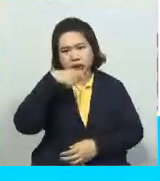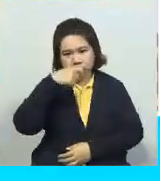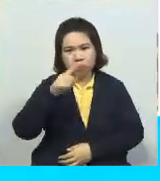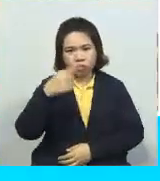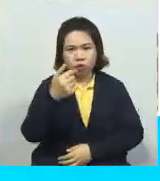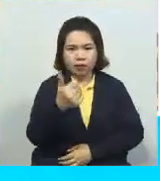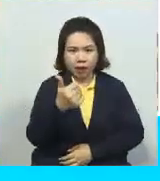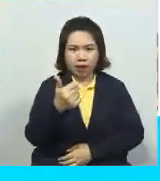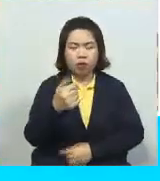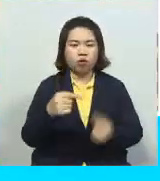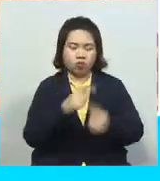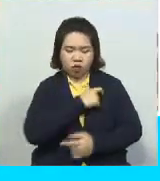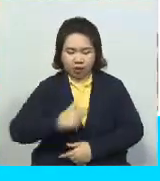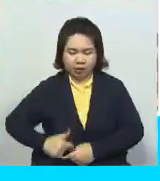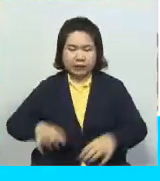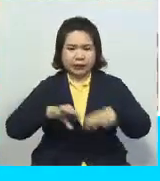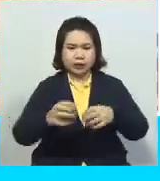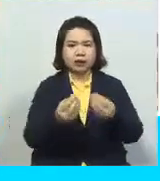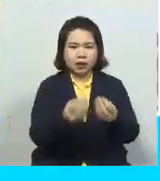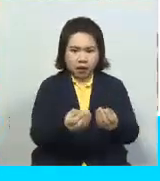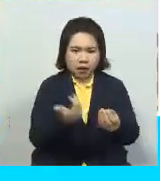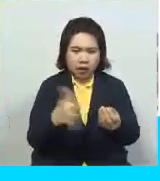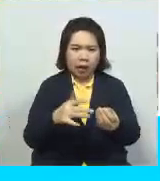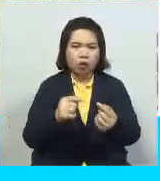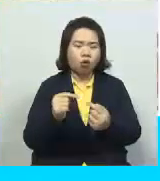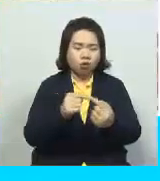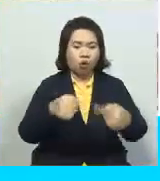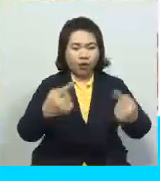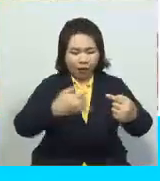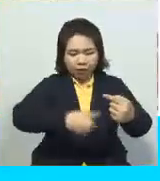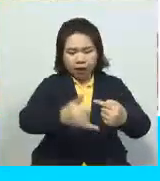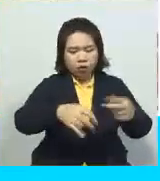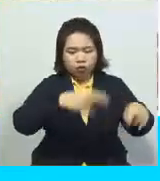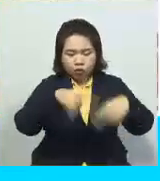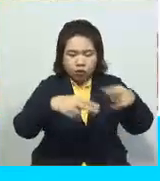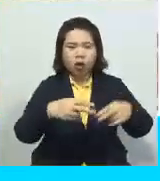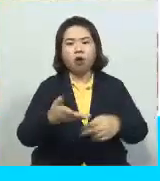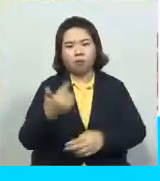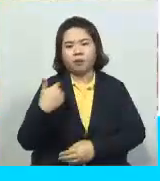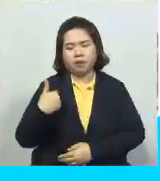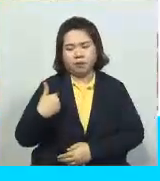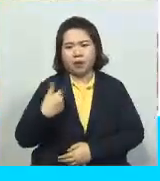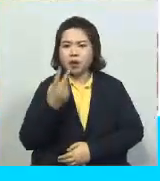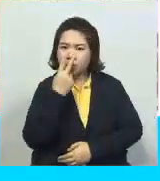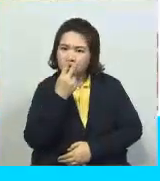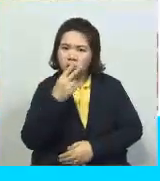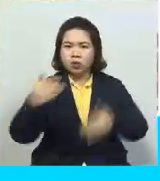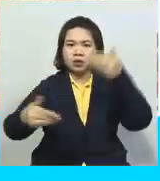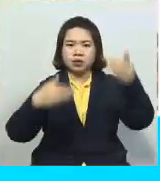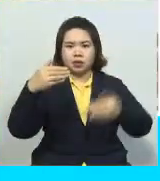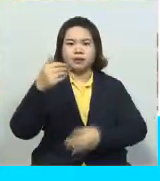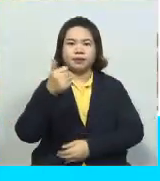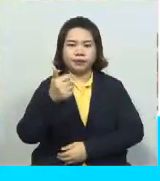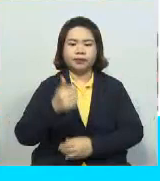ะครับแล้วหลังจากนั้นเนี่ยก็เข้าไปพื้นที่จุดเพื่อที่จะแล้วเข้าไปได้มีส่วนในการชมพระราชพิธีในครั้ง